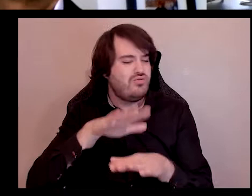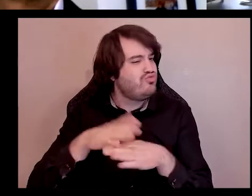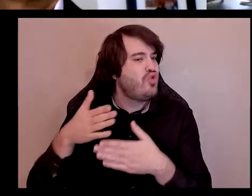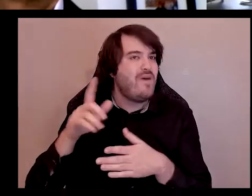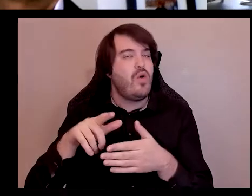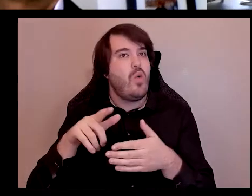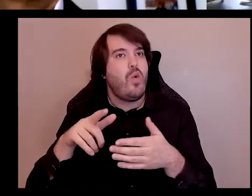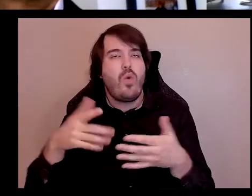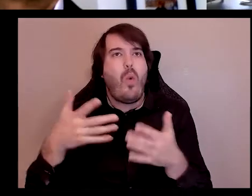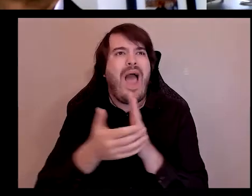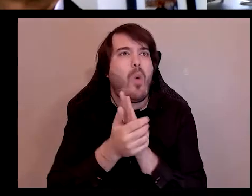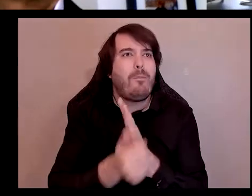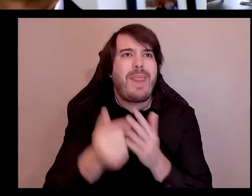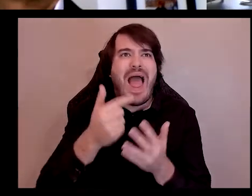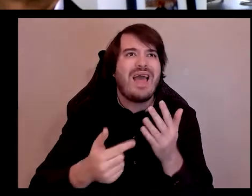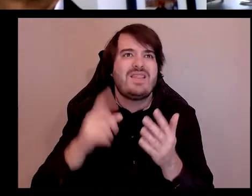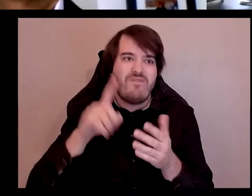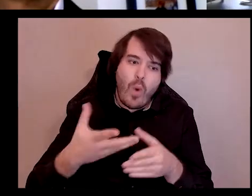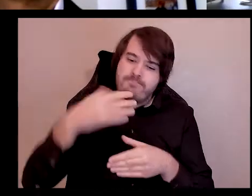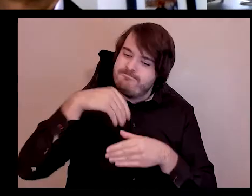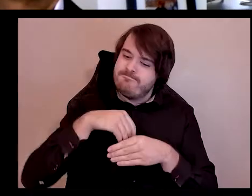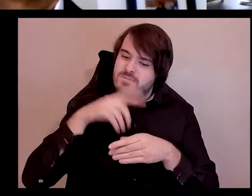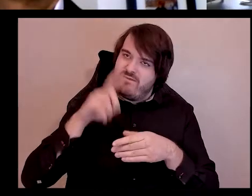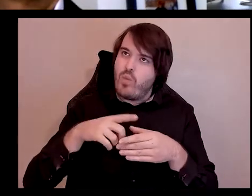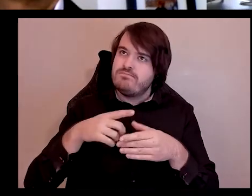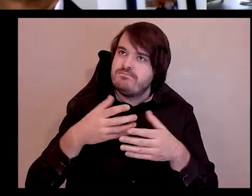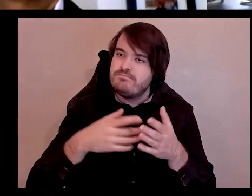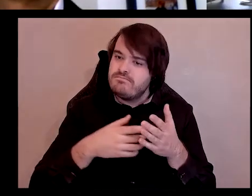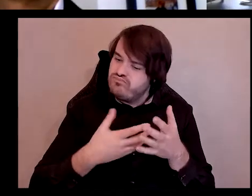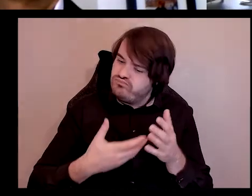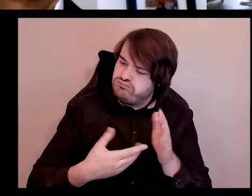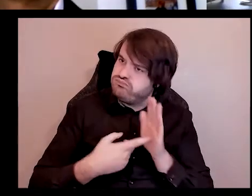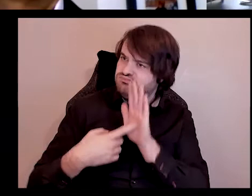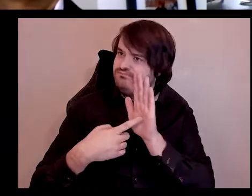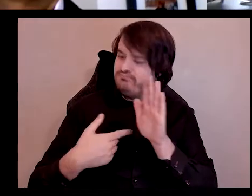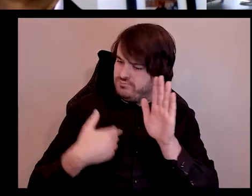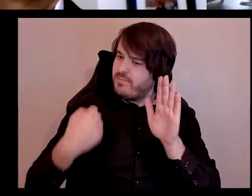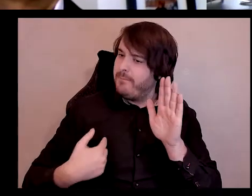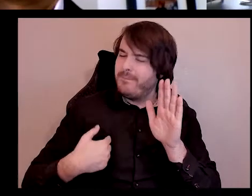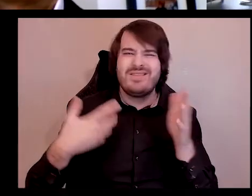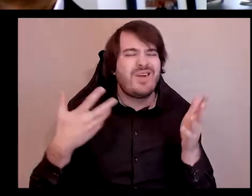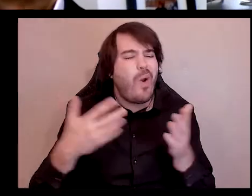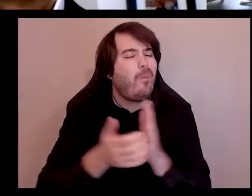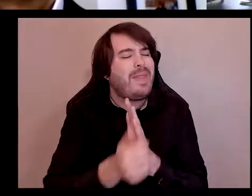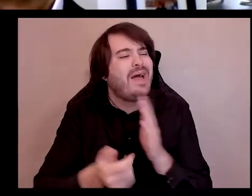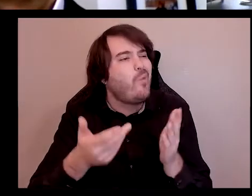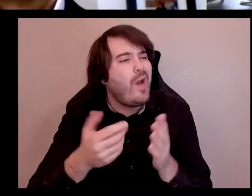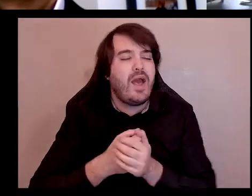là, actuellement, de la part de votre clientèle sur quelles sont les compétences à acquérir actuellement ou à mettre en